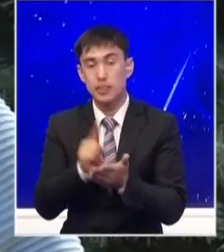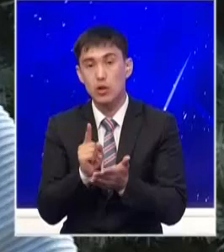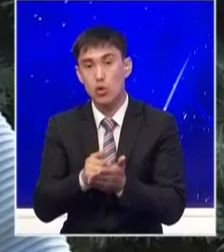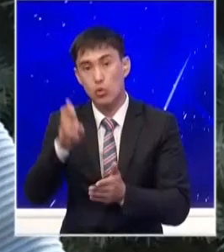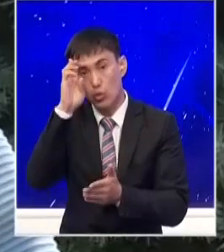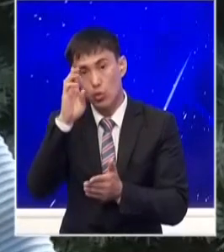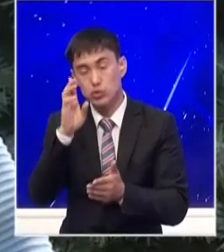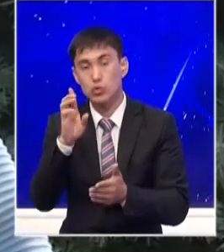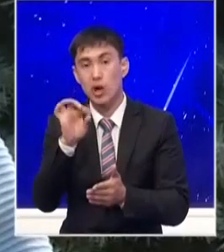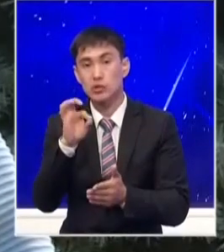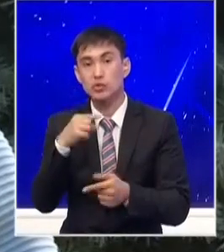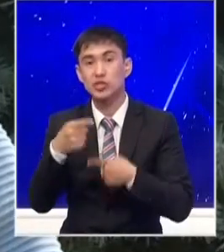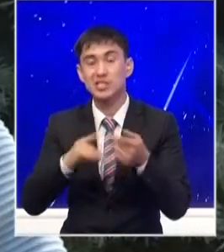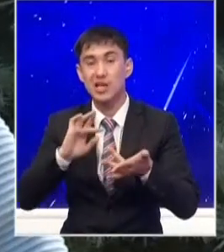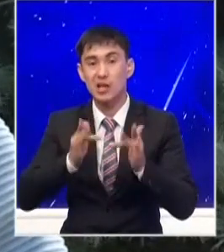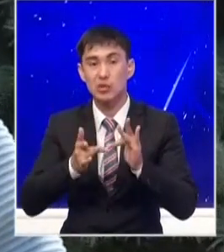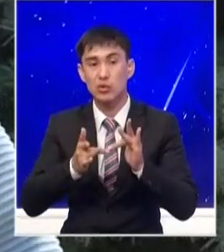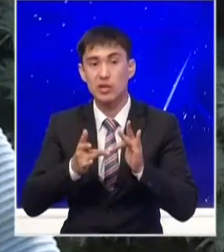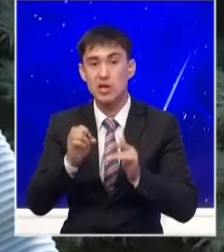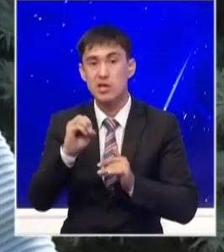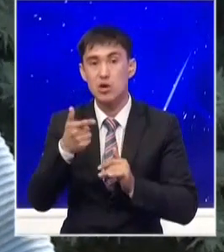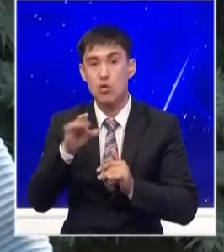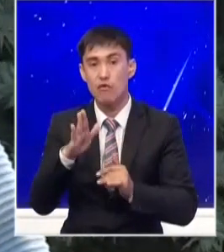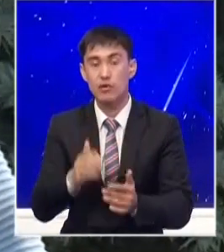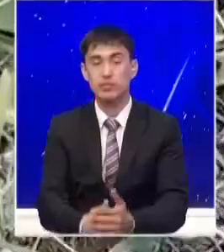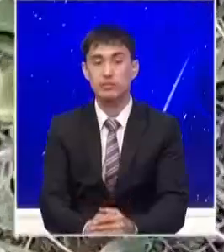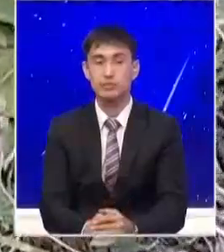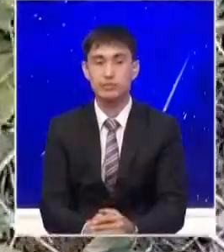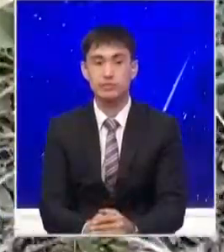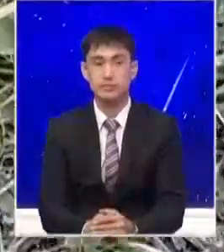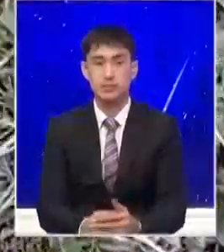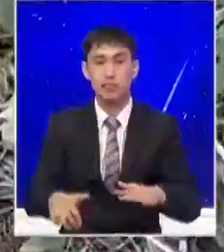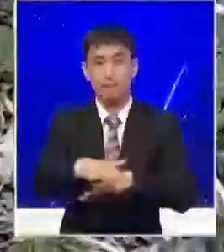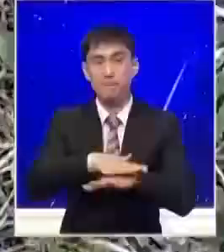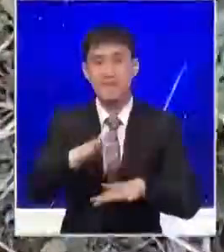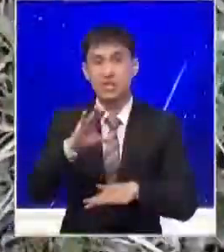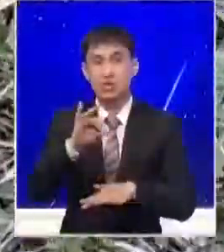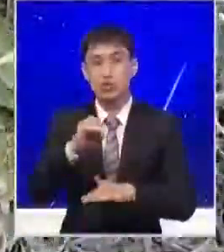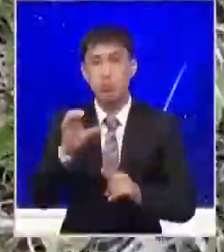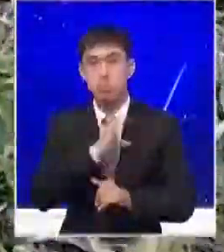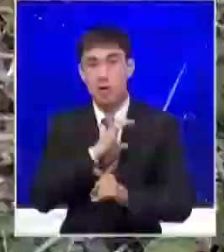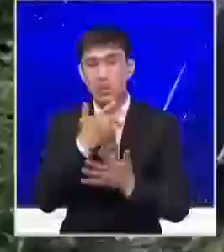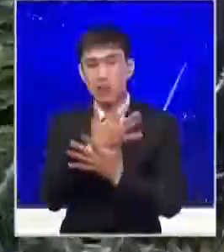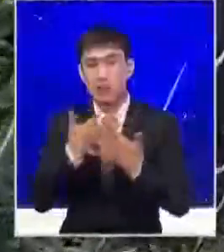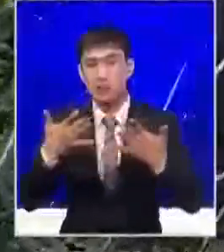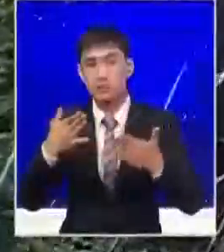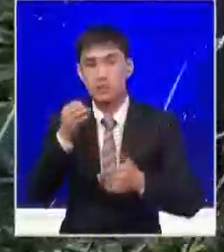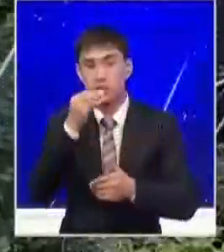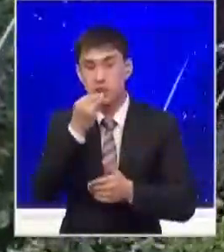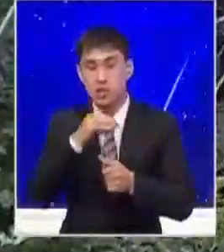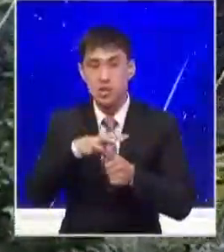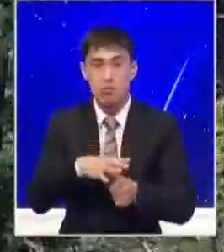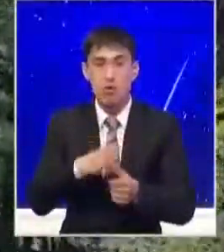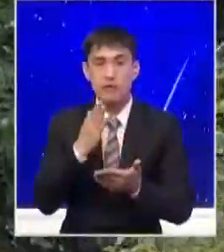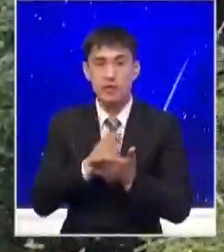в государственную казну через электронный портал ЕГОВ. Край ЖТСУ богат разновидностями съедобных грибов.